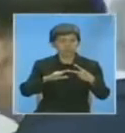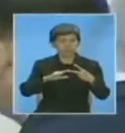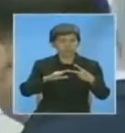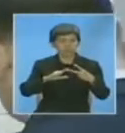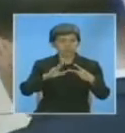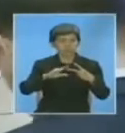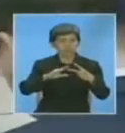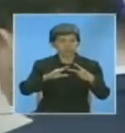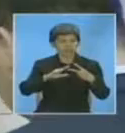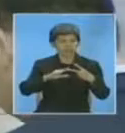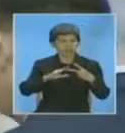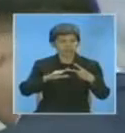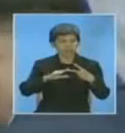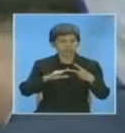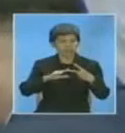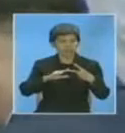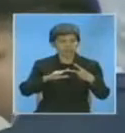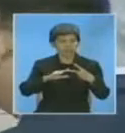สุรชัย